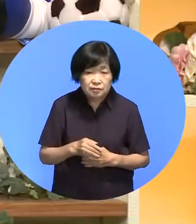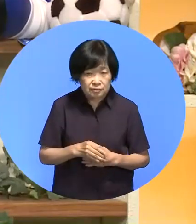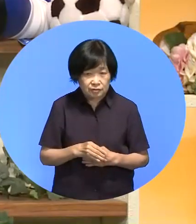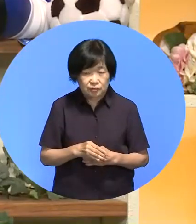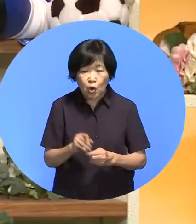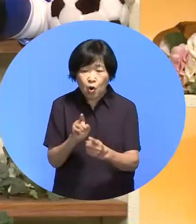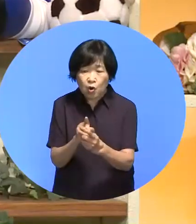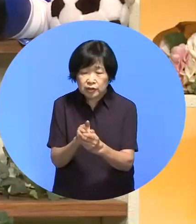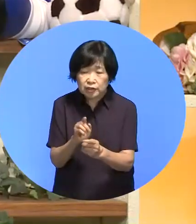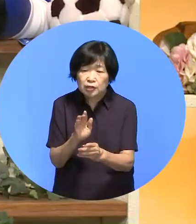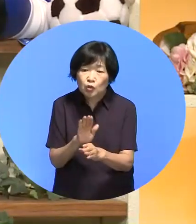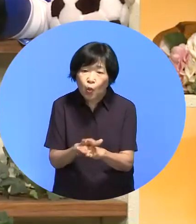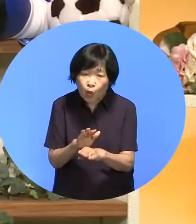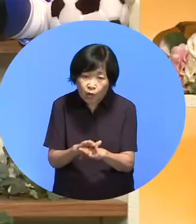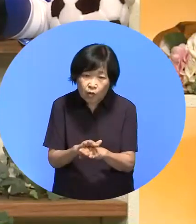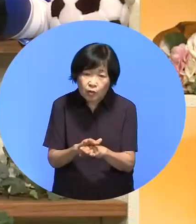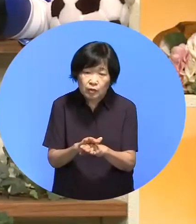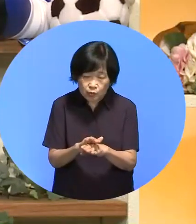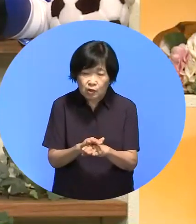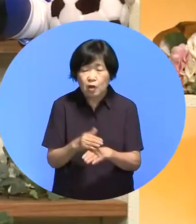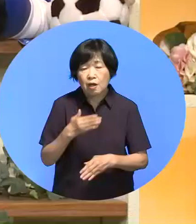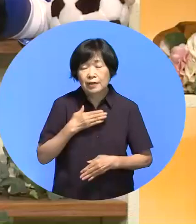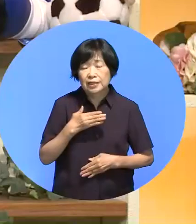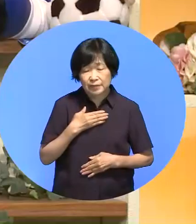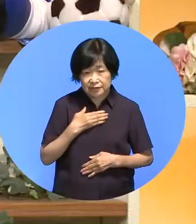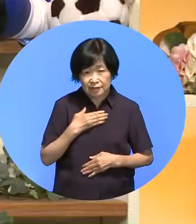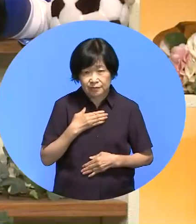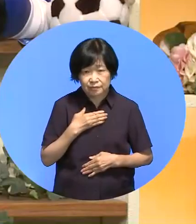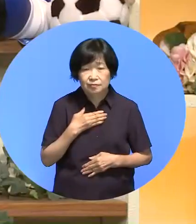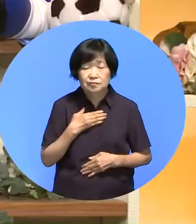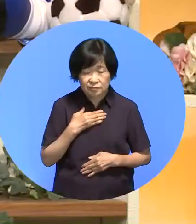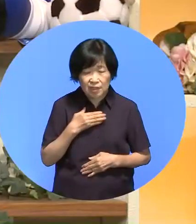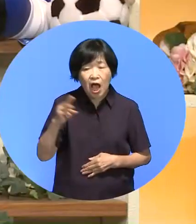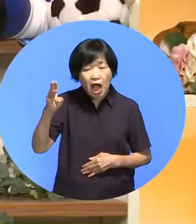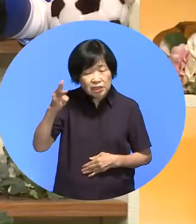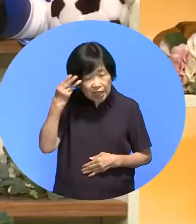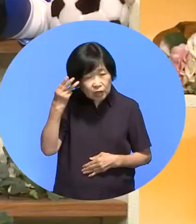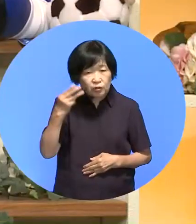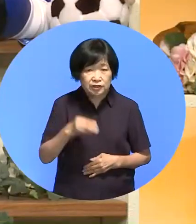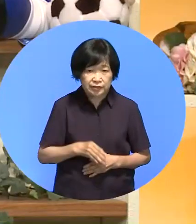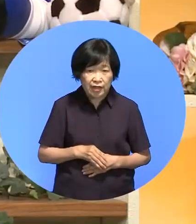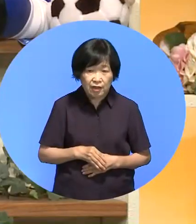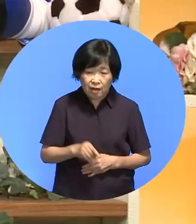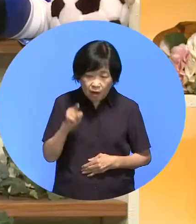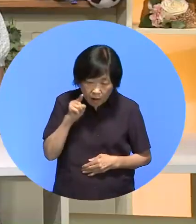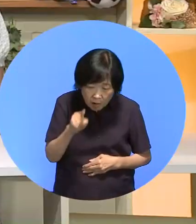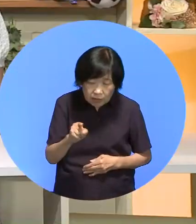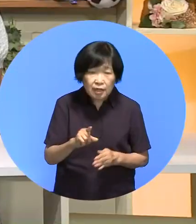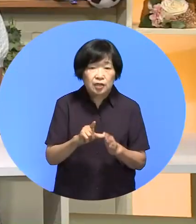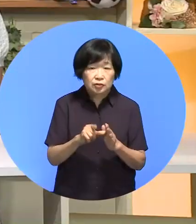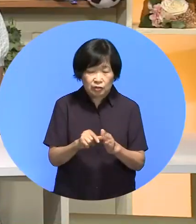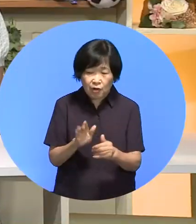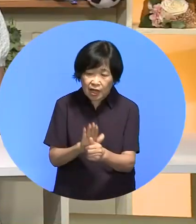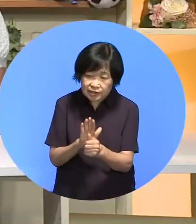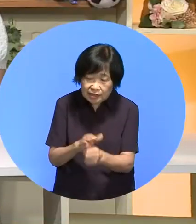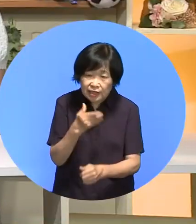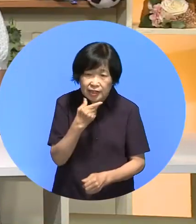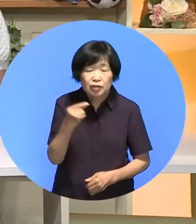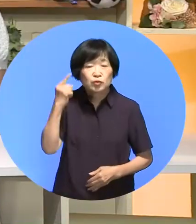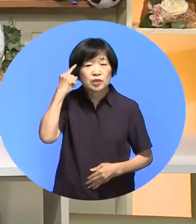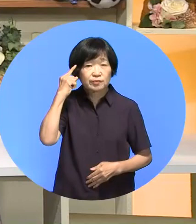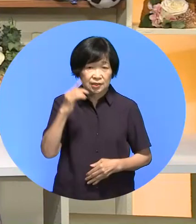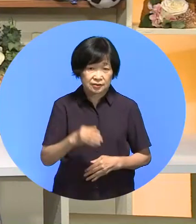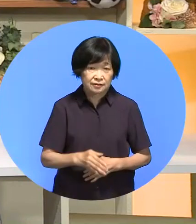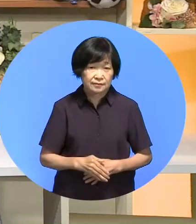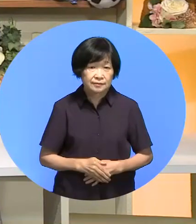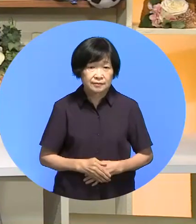場合の対処法というのもね、今回特集でありましたから、 はい、 私も参考にして、もし見かけることがあったらね、ちょっとでも助けられたらなと